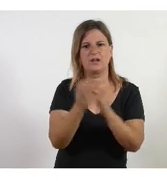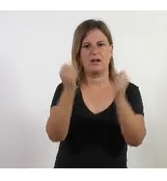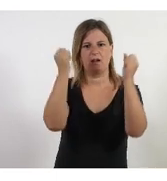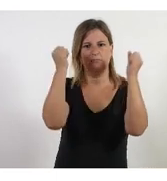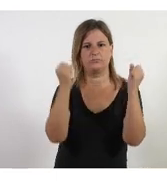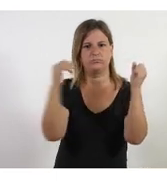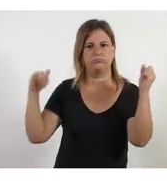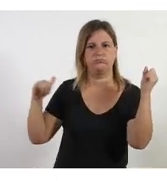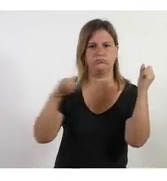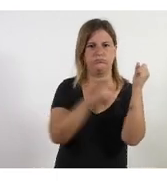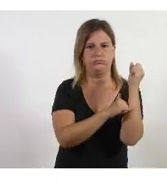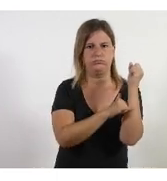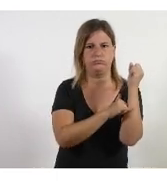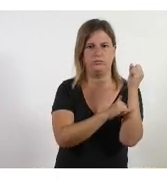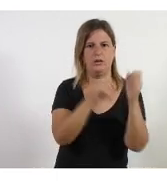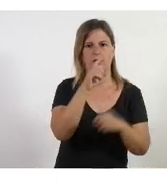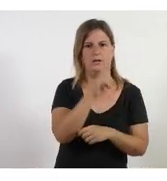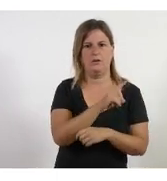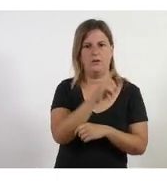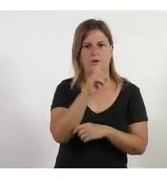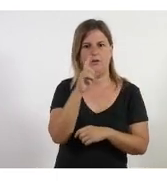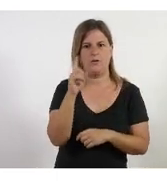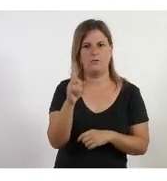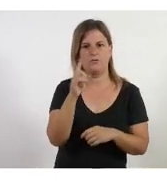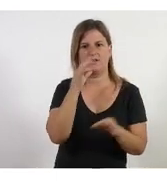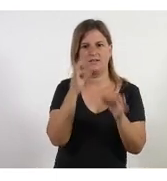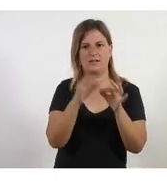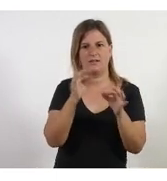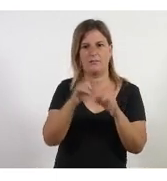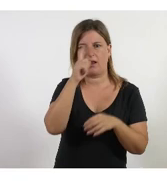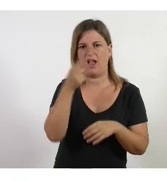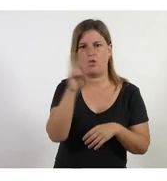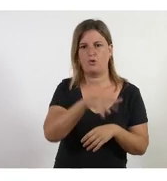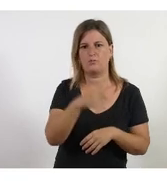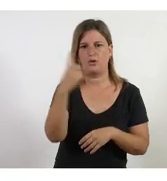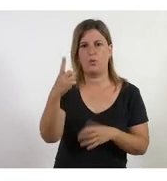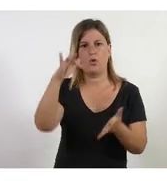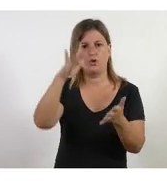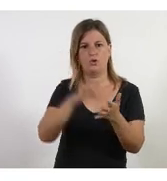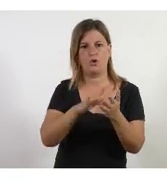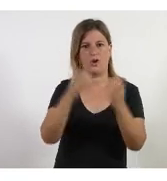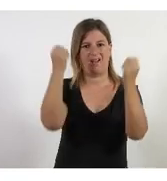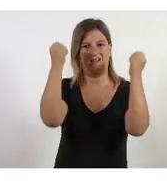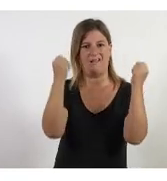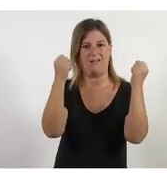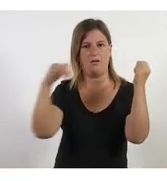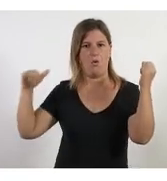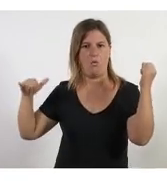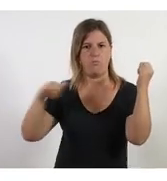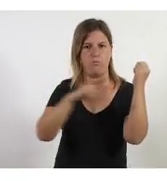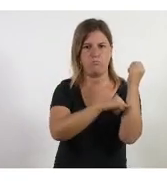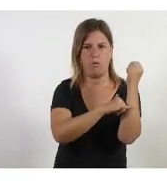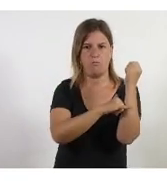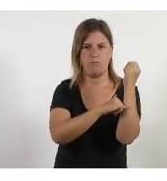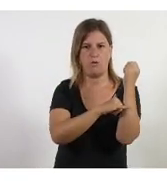del 2001. I acabava de produir-se un atac amb un avió a les Torres Bessones de Nova York